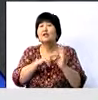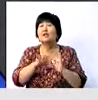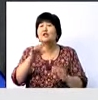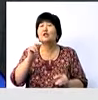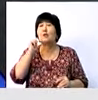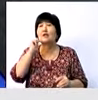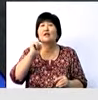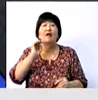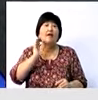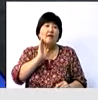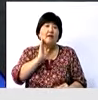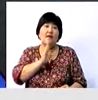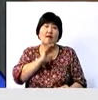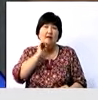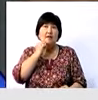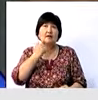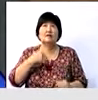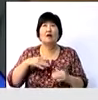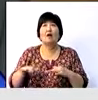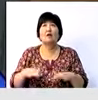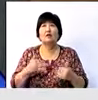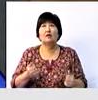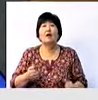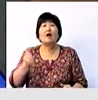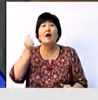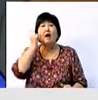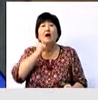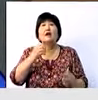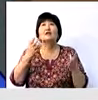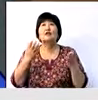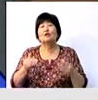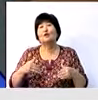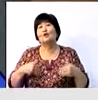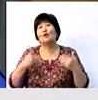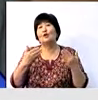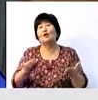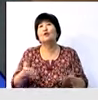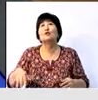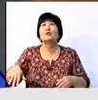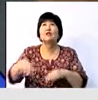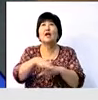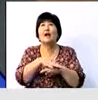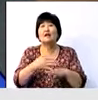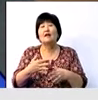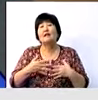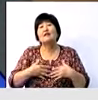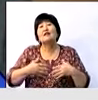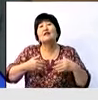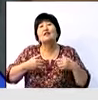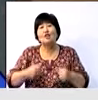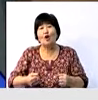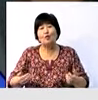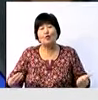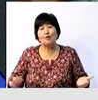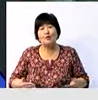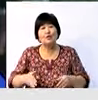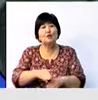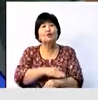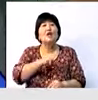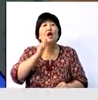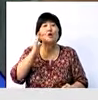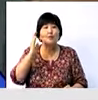жасқа толған Кейуана әлі де тың. Қарттар күні құтты болсын, қалайық. Дендеріңіз сау, өмірлеріңіз ұзақ